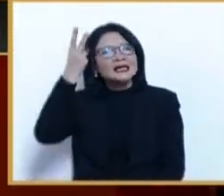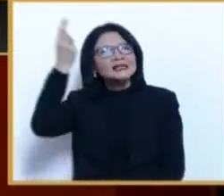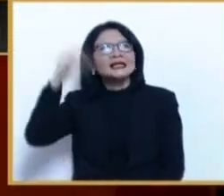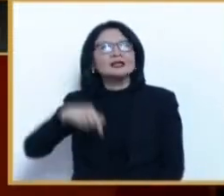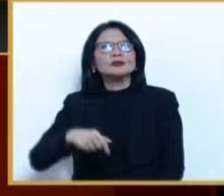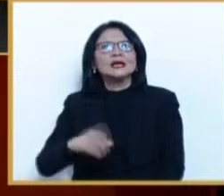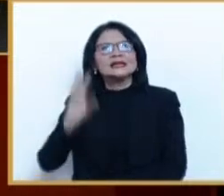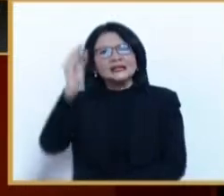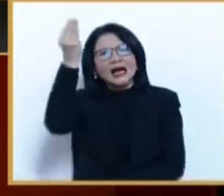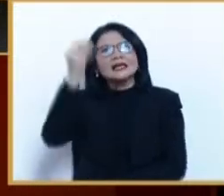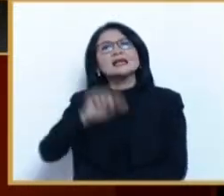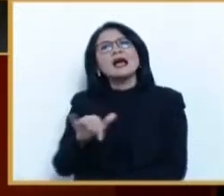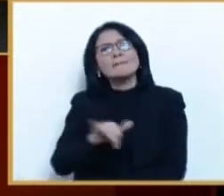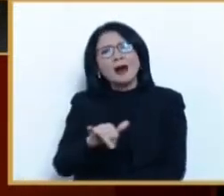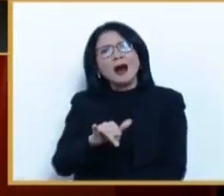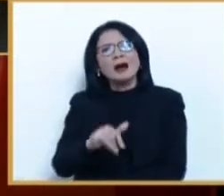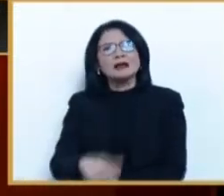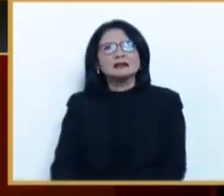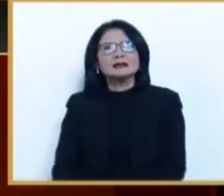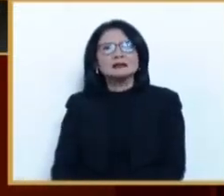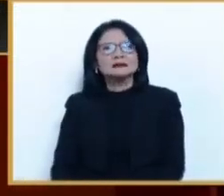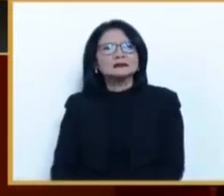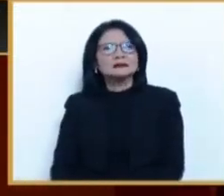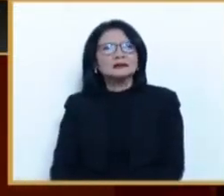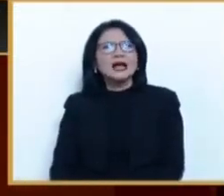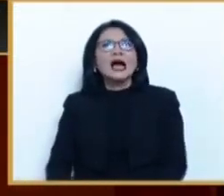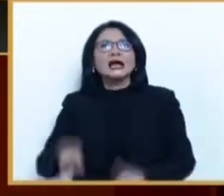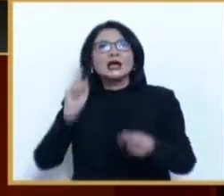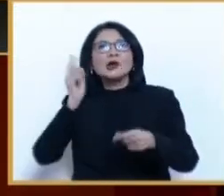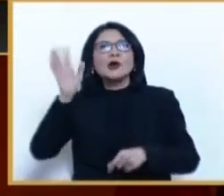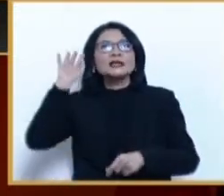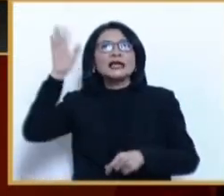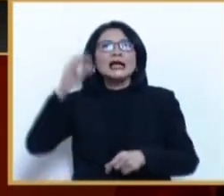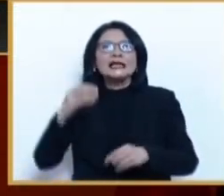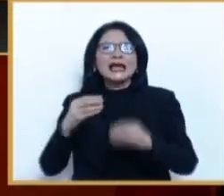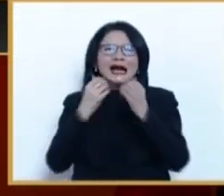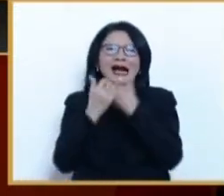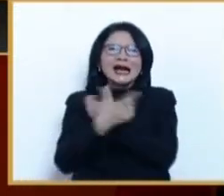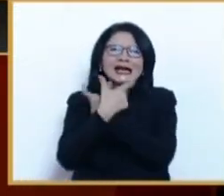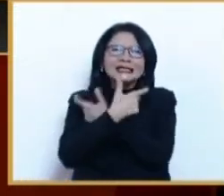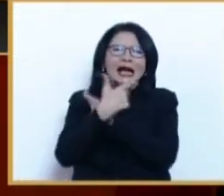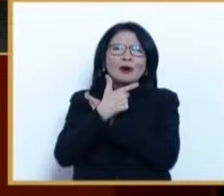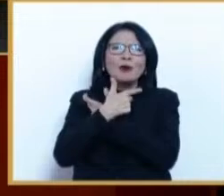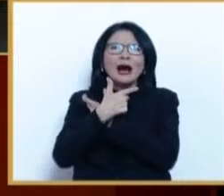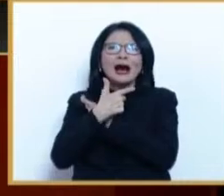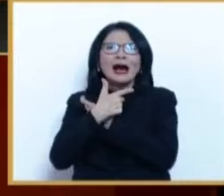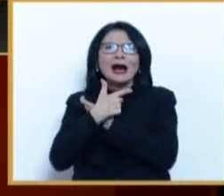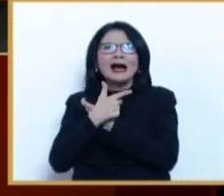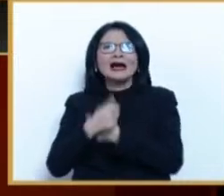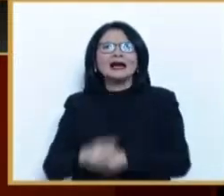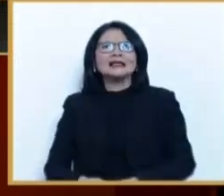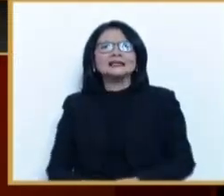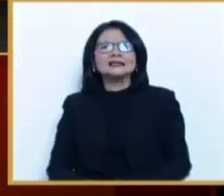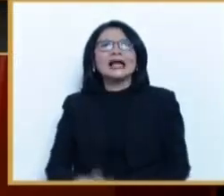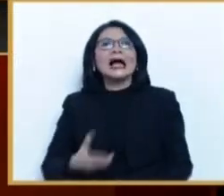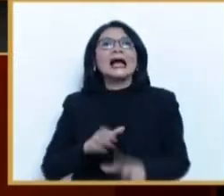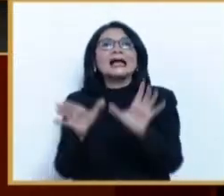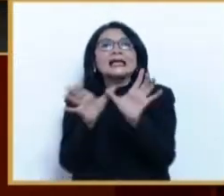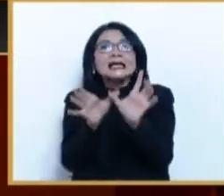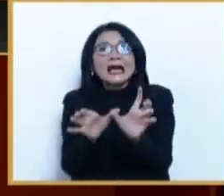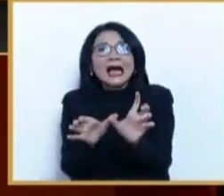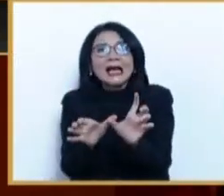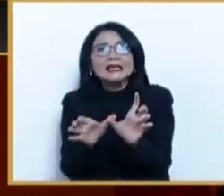Jakarta juga sama kalau tadi ada yang tertawa urusan imajinasi lah IKN itu datang dari